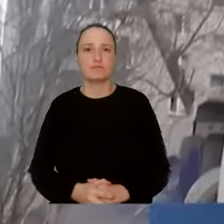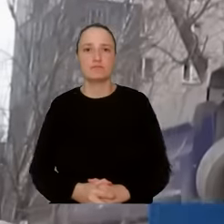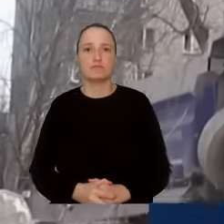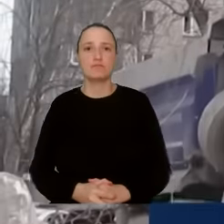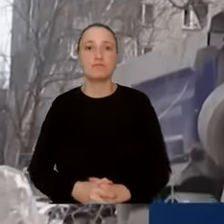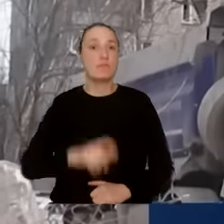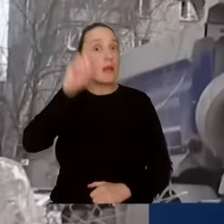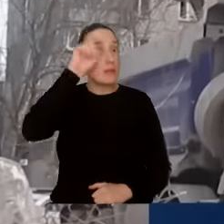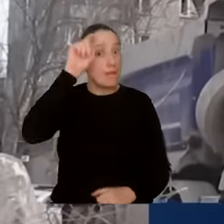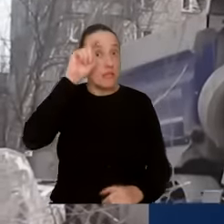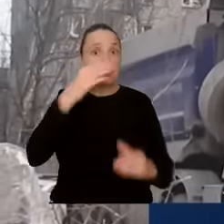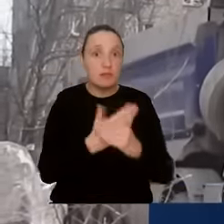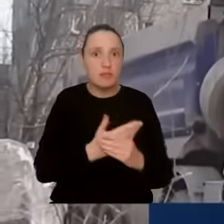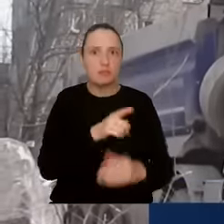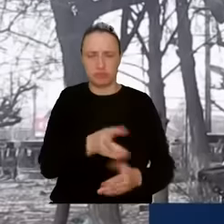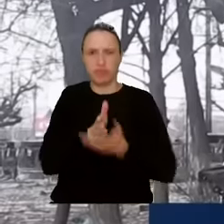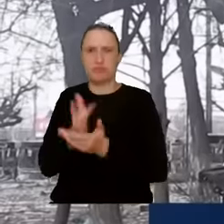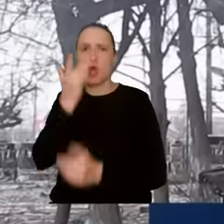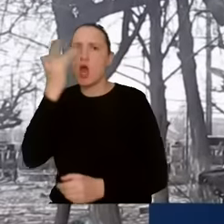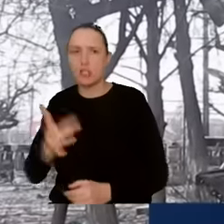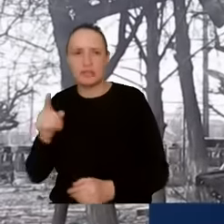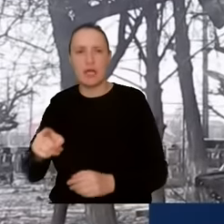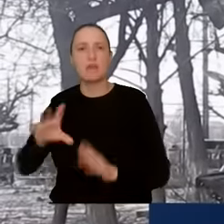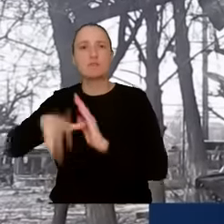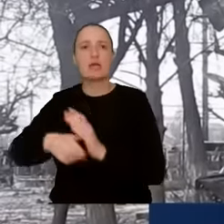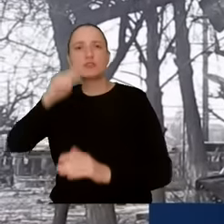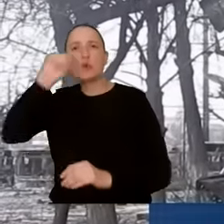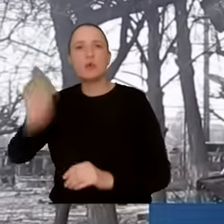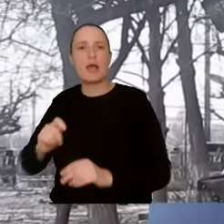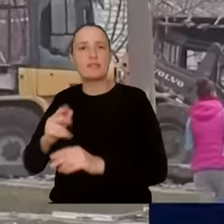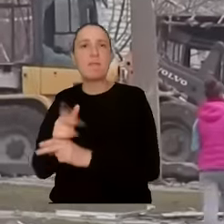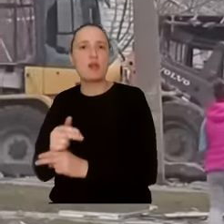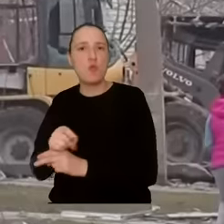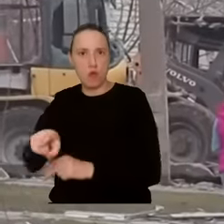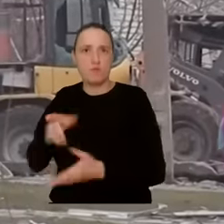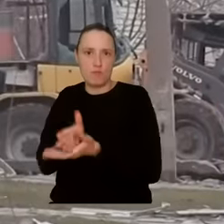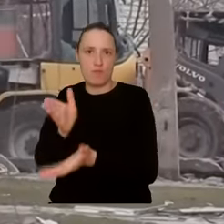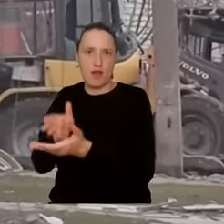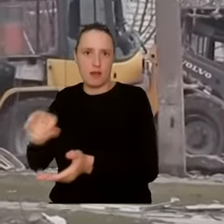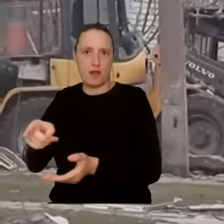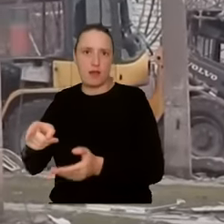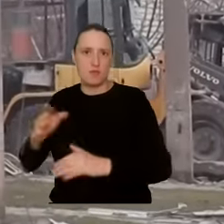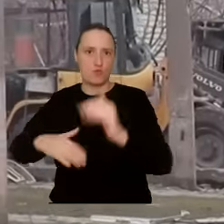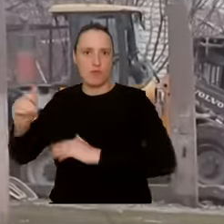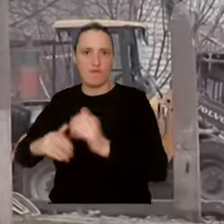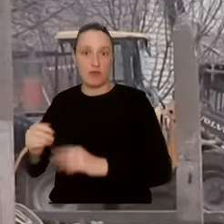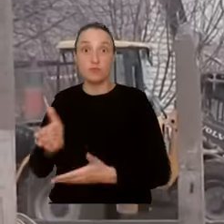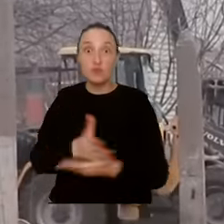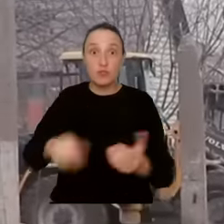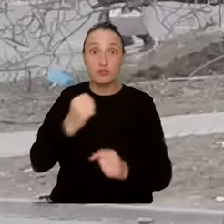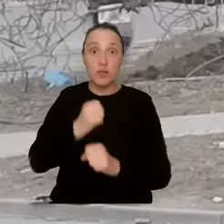Niemieckie firmy odbudowują dla Rosjan zrównany z ziemią Mariupol. Takie informacje przekazała stacja ARD. Część prac została wykonana na zlecenie